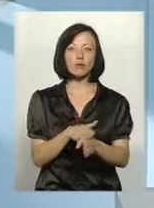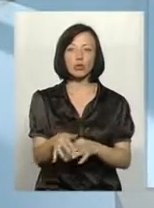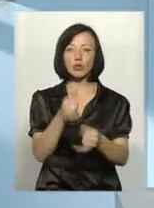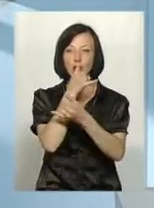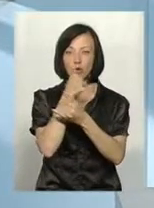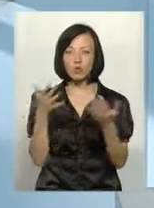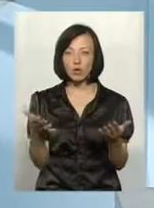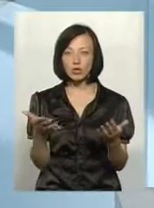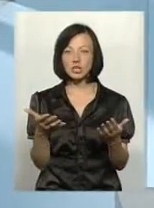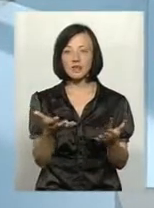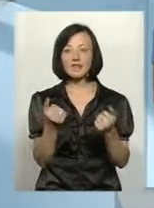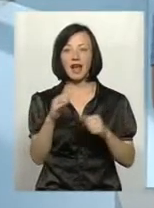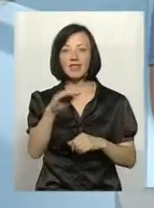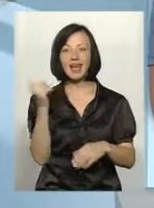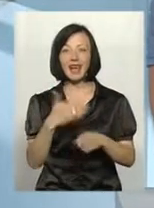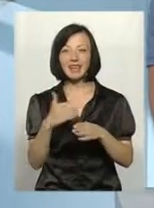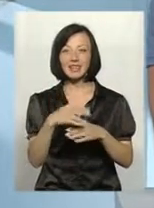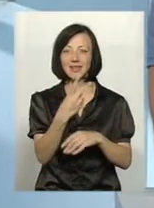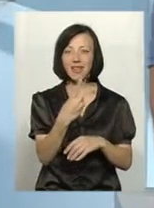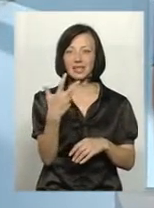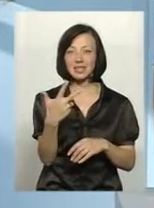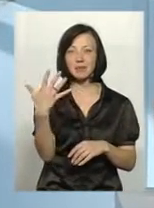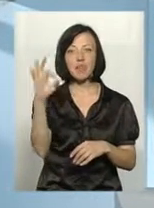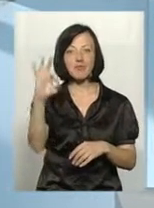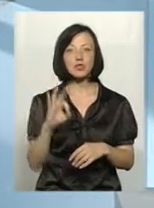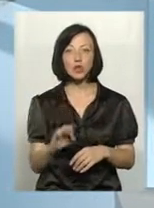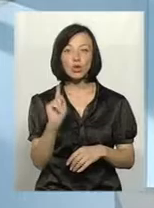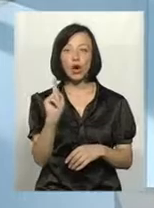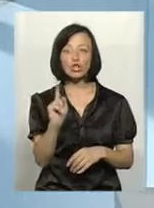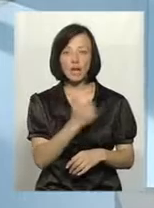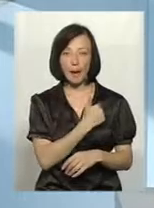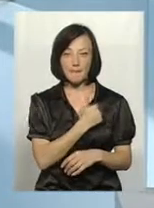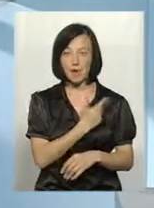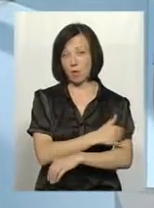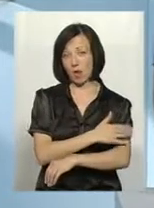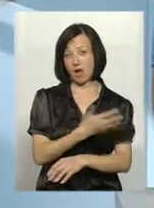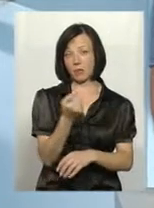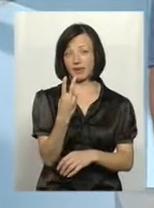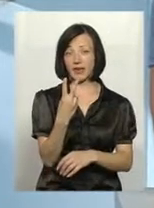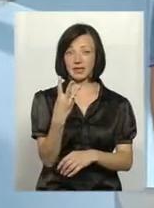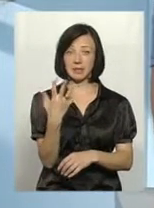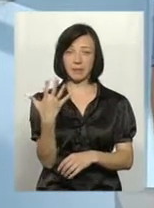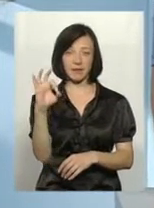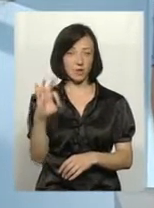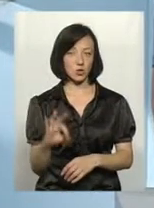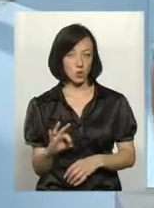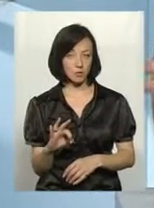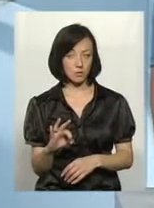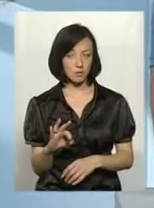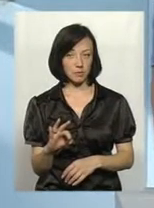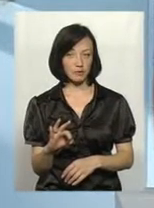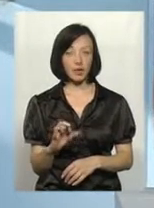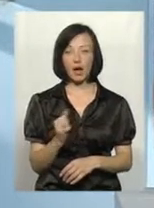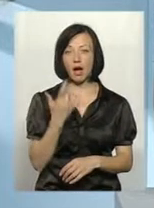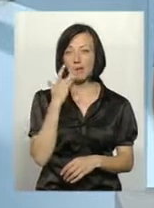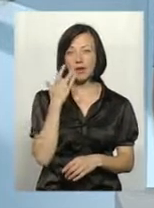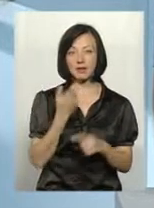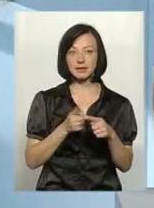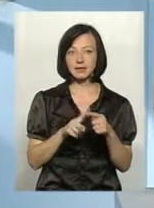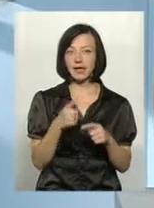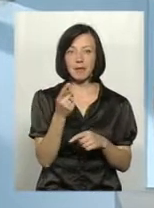може взяти кредит під 2-3-5% хоча б. Поляки беруть 2-3-5%. Америка –